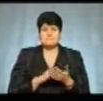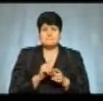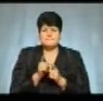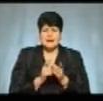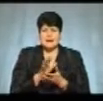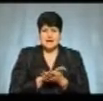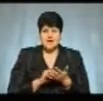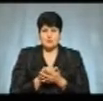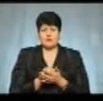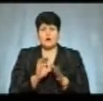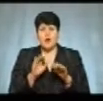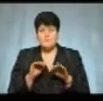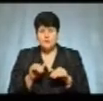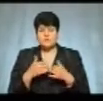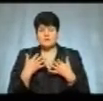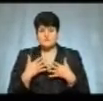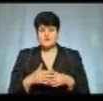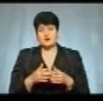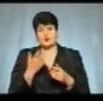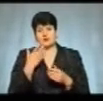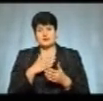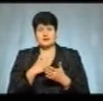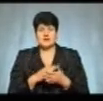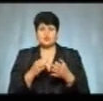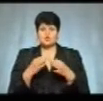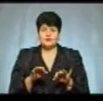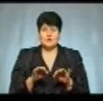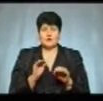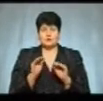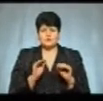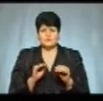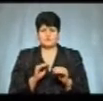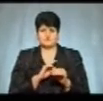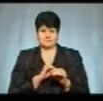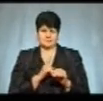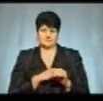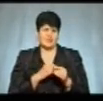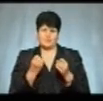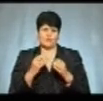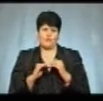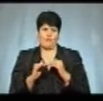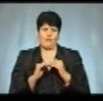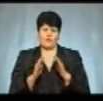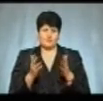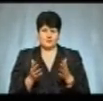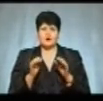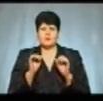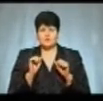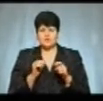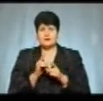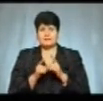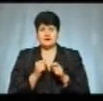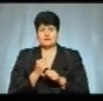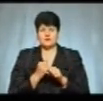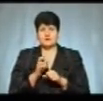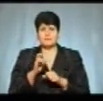того, за отримання відповідних дозволів і облаштування відповідних потужностей, а не просто на полі, їх можна, звичайно, перетворювати